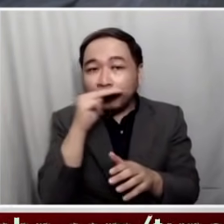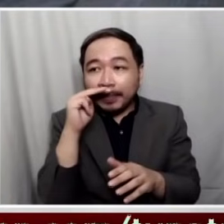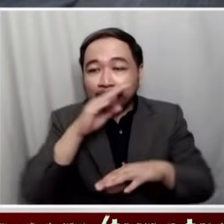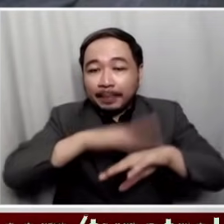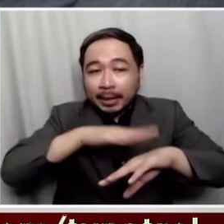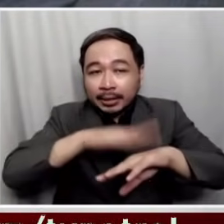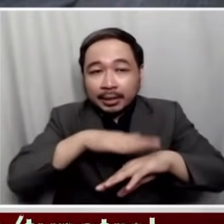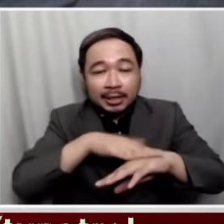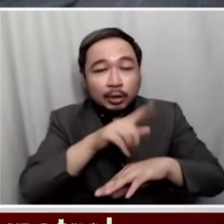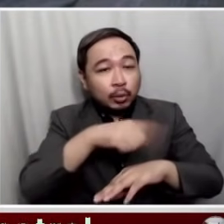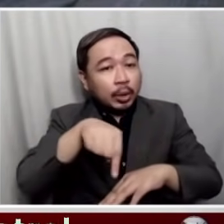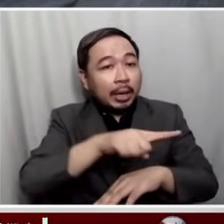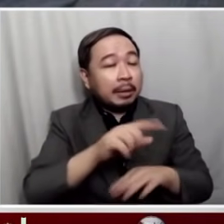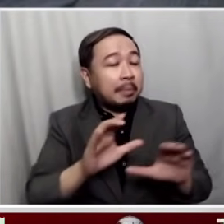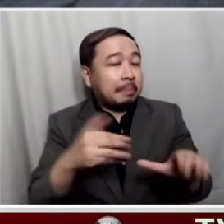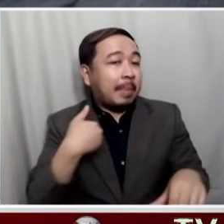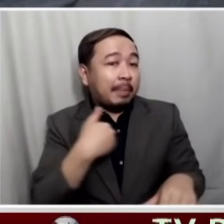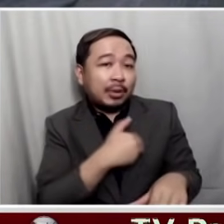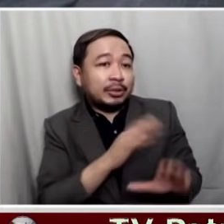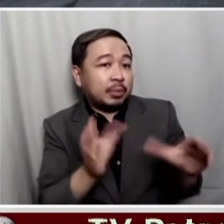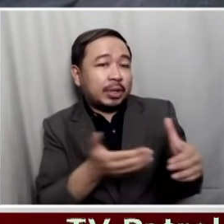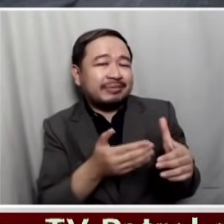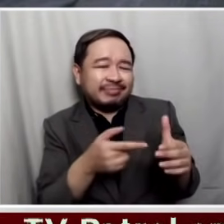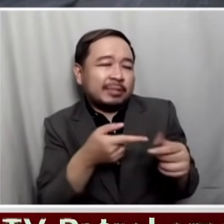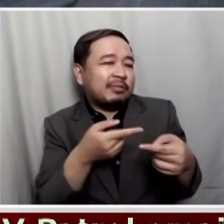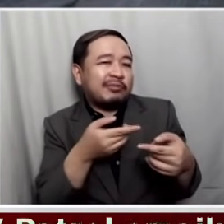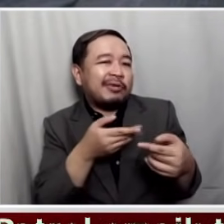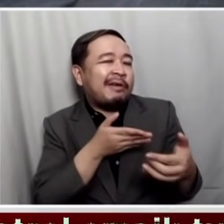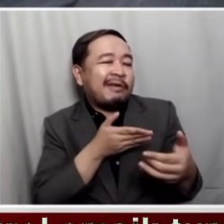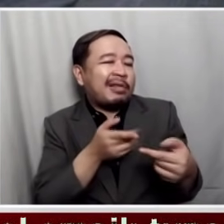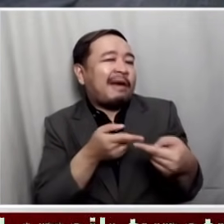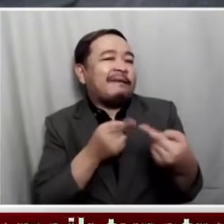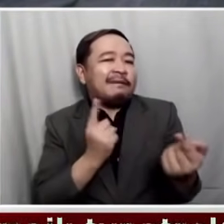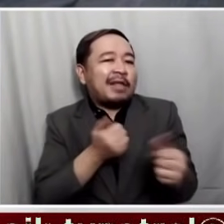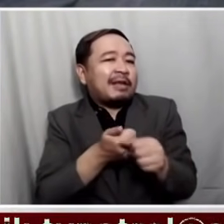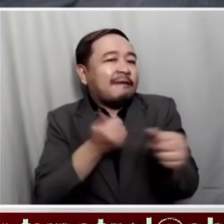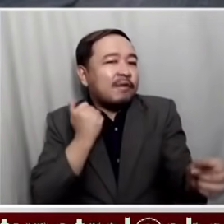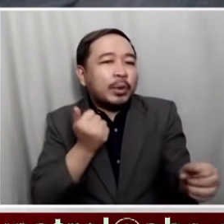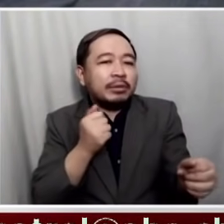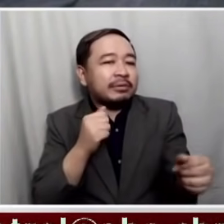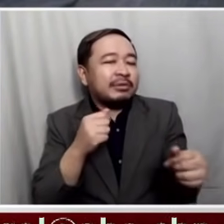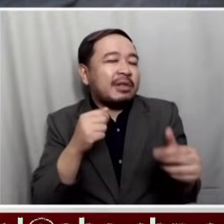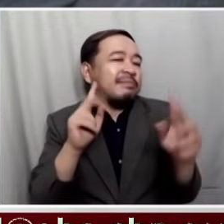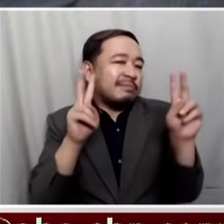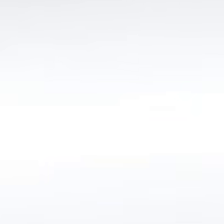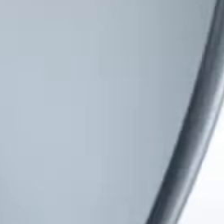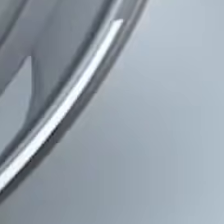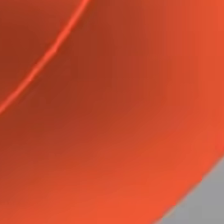kapartido na iwasan muna ang pamumulitika lalo na ngayong panahon ng pandemya.